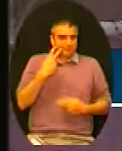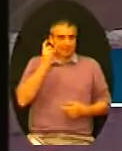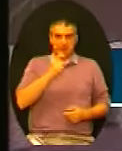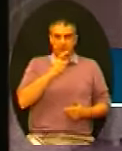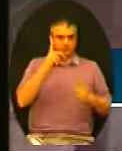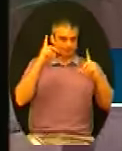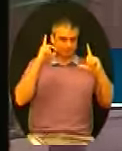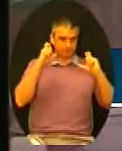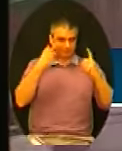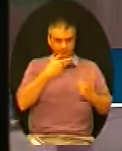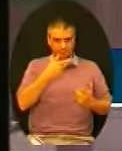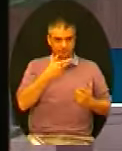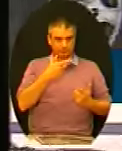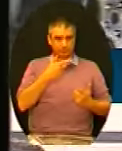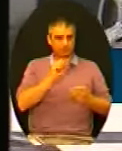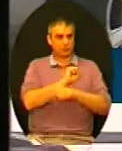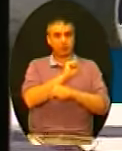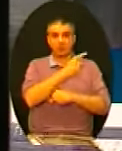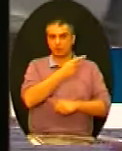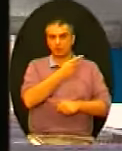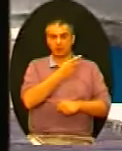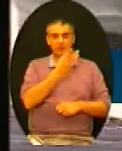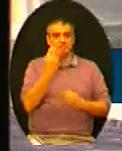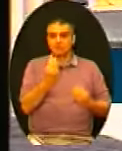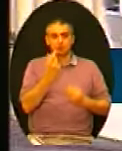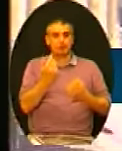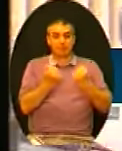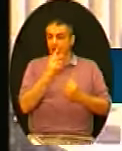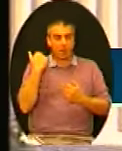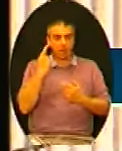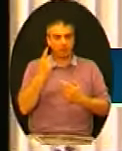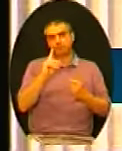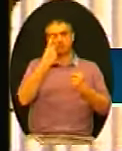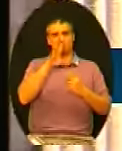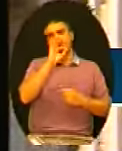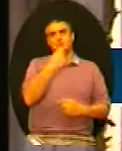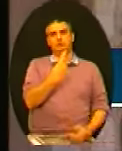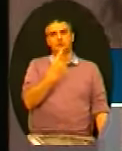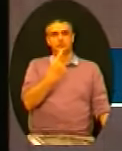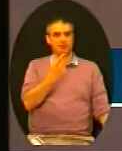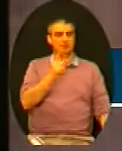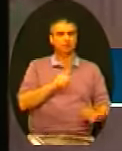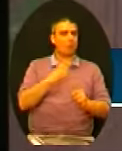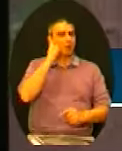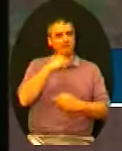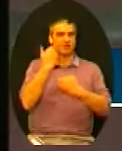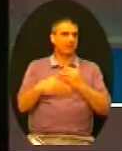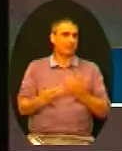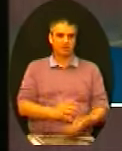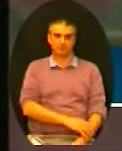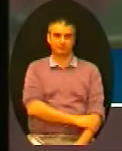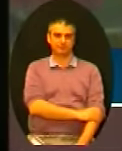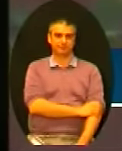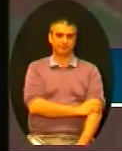לו תאונת... תלונה למשהו בנהיגה לא הייתה לך, ופתאום אתה מוצא את עצמך כאחרון העבריינים,